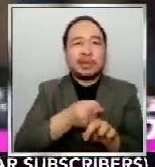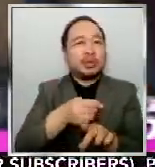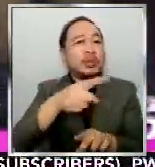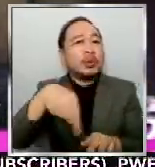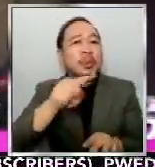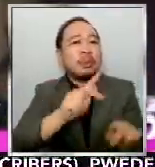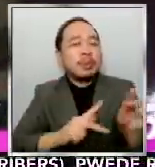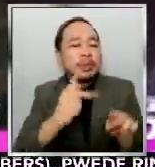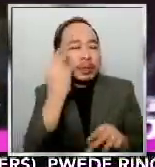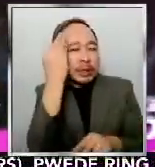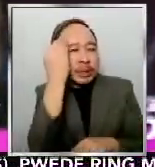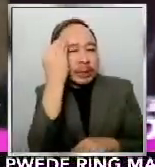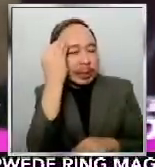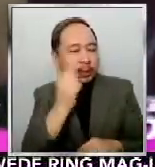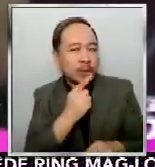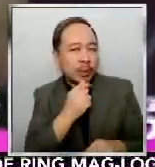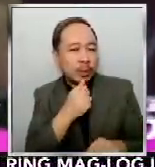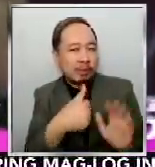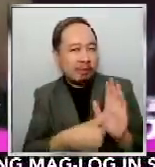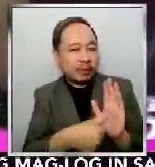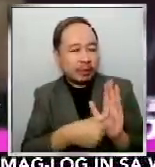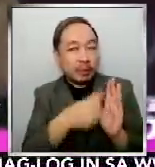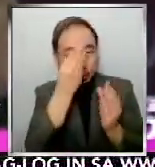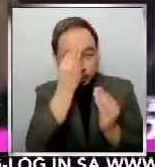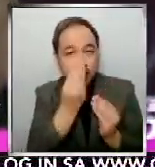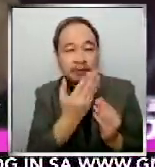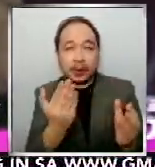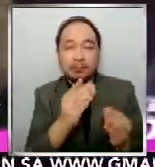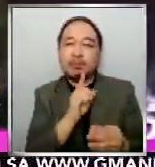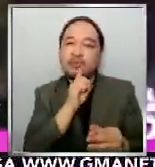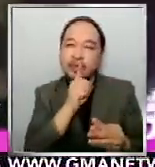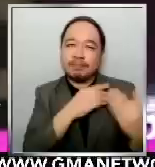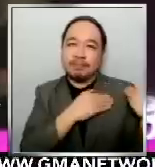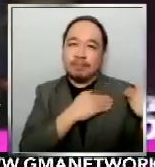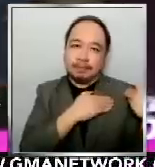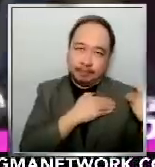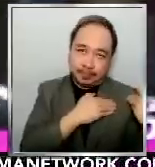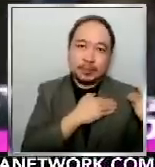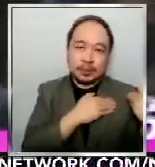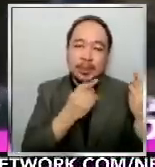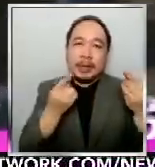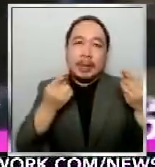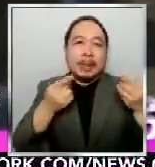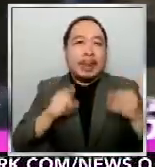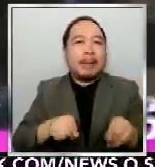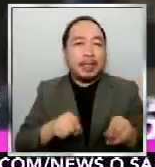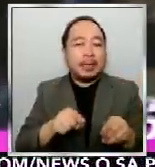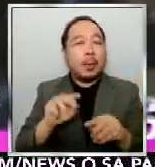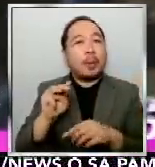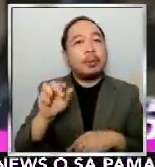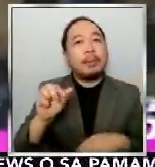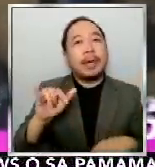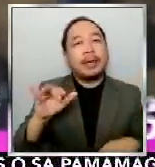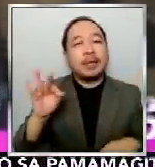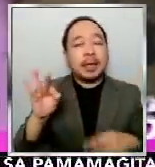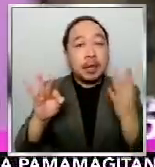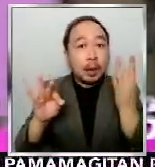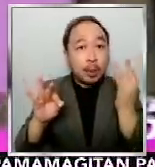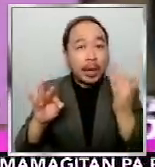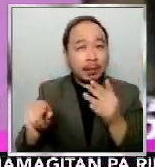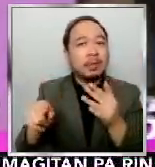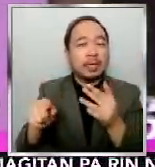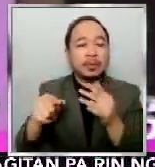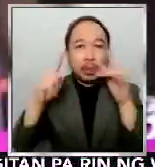po natin sa kanila. Mabigat ang nakataya sa May 9. Dahil kinabukasan nating lahat